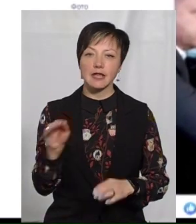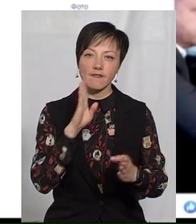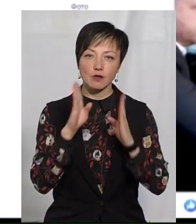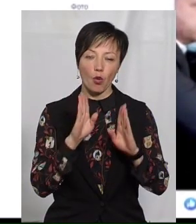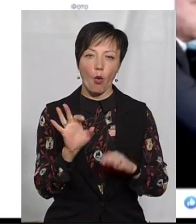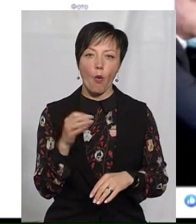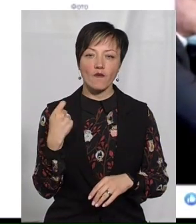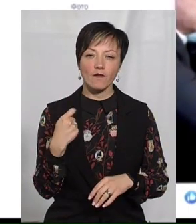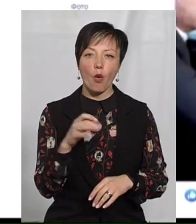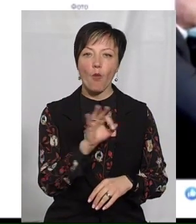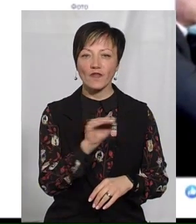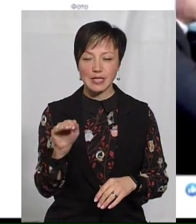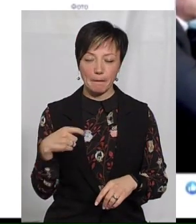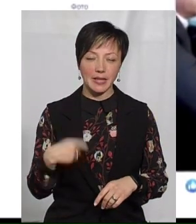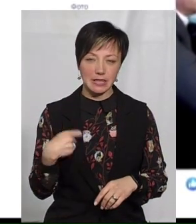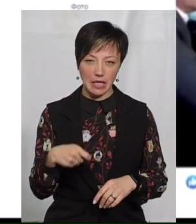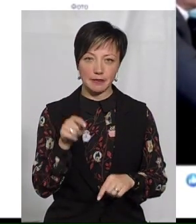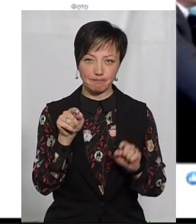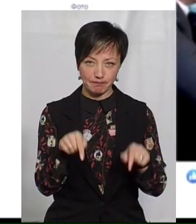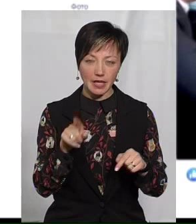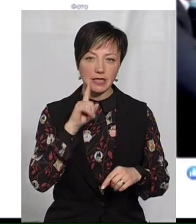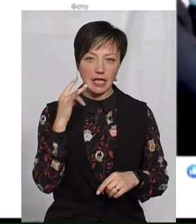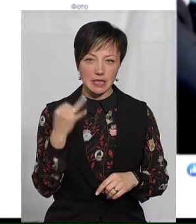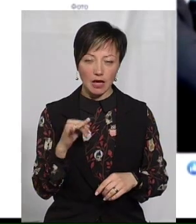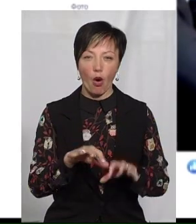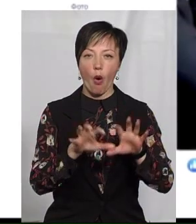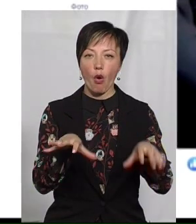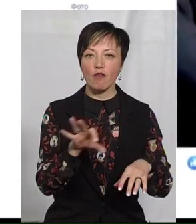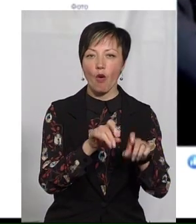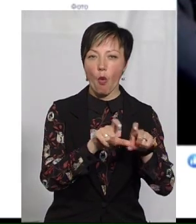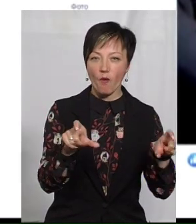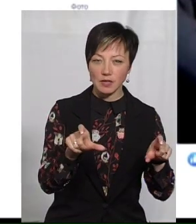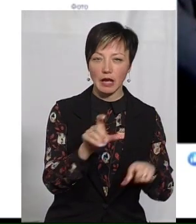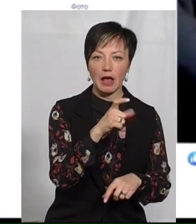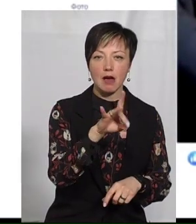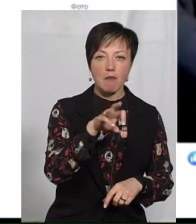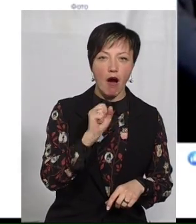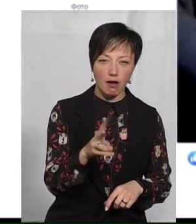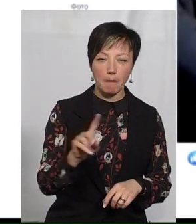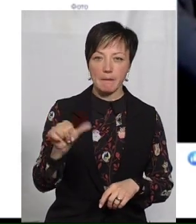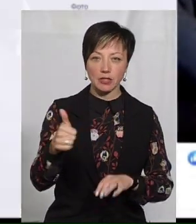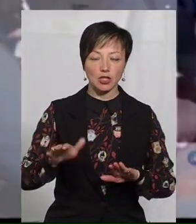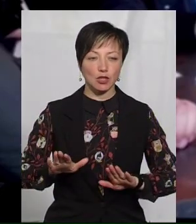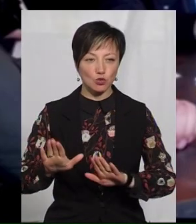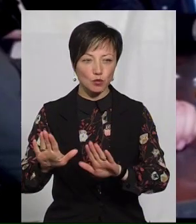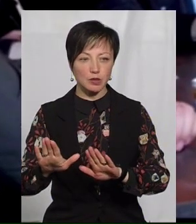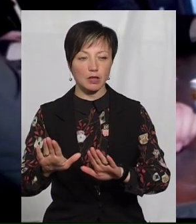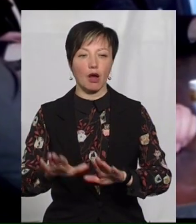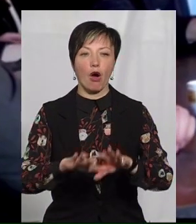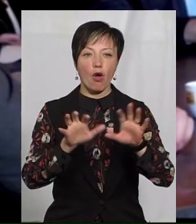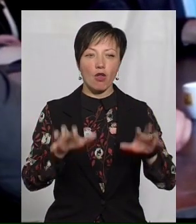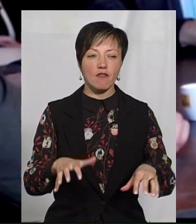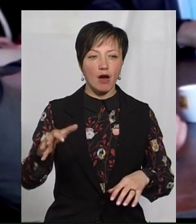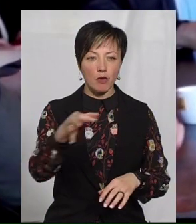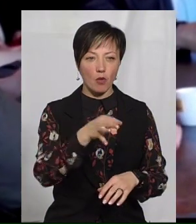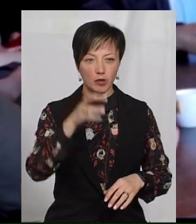фейсбук-сторінці Офісу президента. На ньому Володимир Зеленський, голова його офісу Андрій Єрмак, його перший заступник Сергій Трофимов, голова